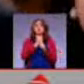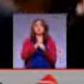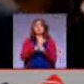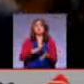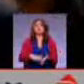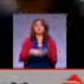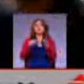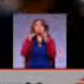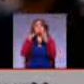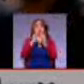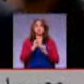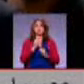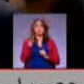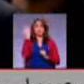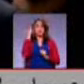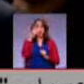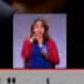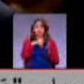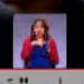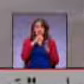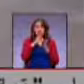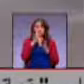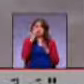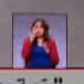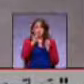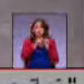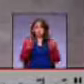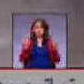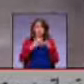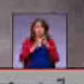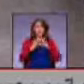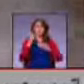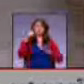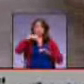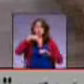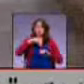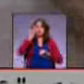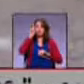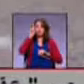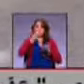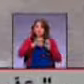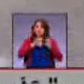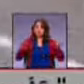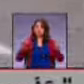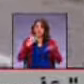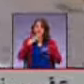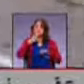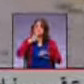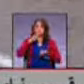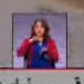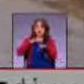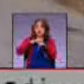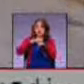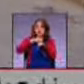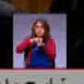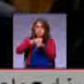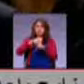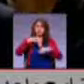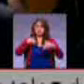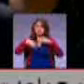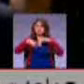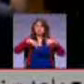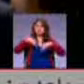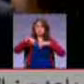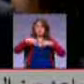وحش والبلد ما فيهاش صرف صحي. الطريق دلوقتي بقى اصبح الحمد لله رب العالمين اترصف من سنين لكفر الشهاوي خاطر 2